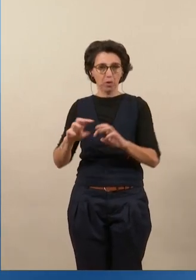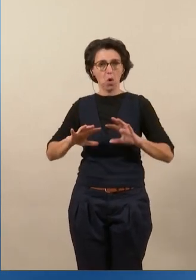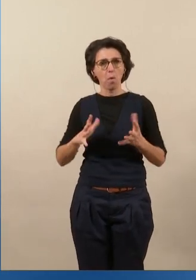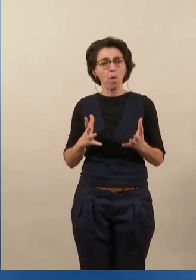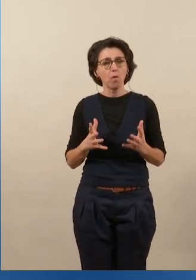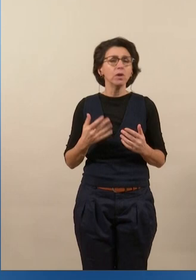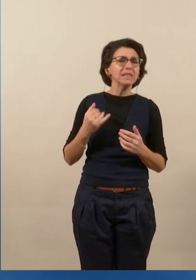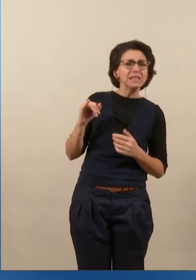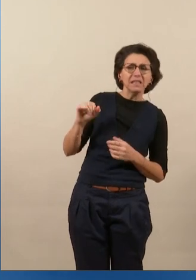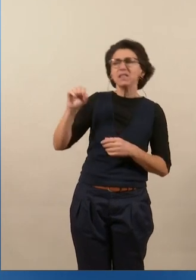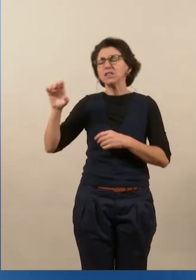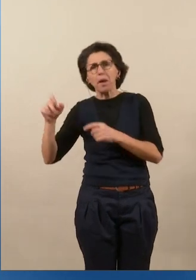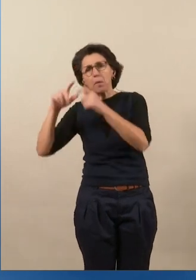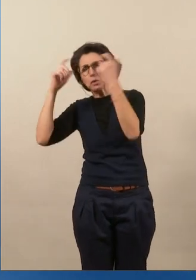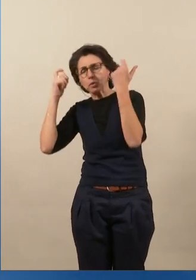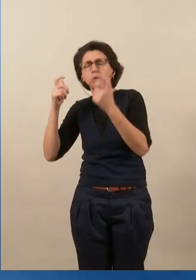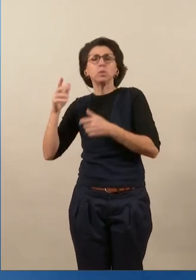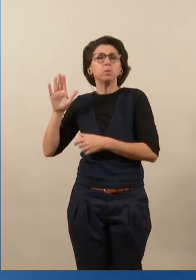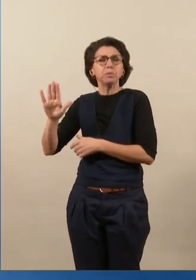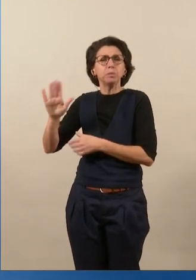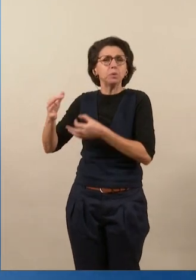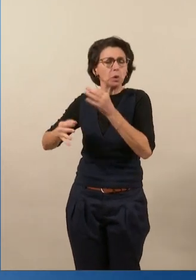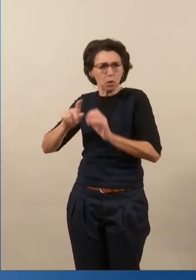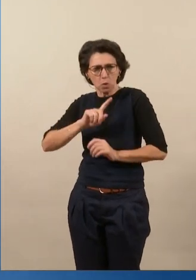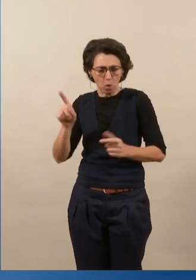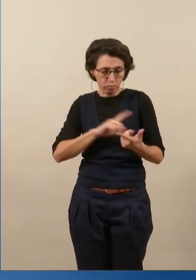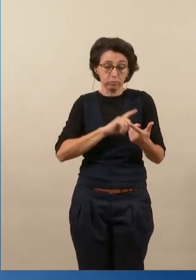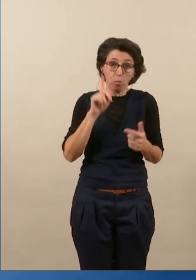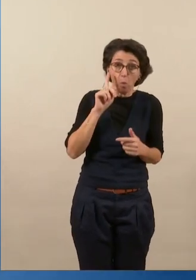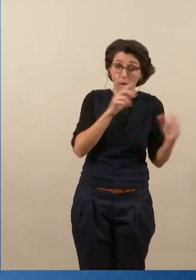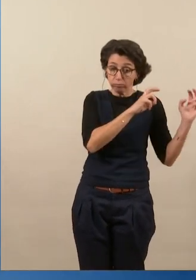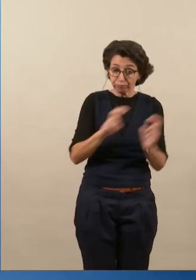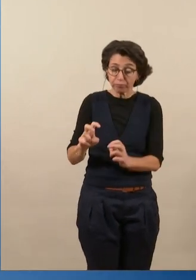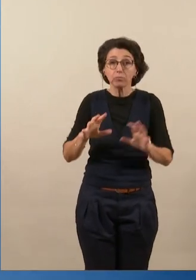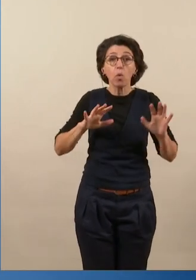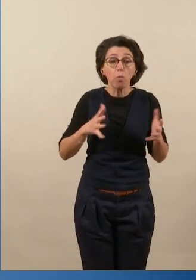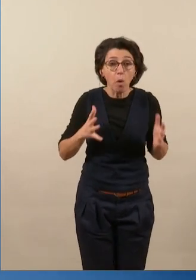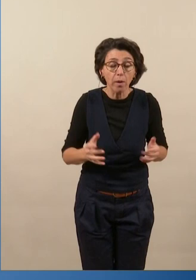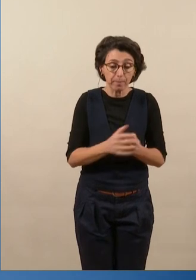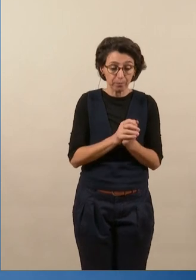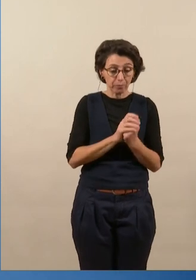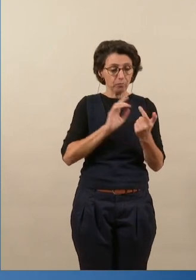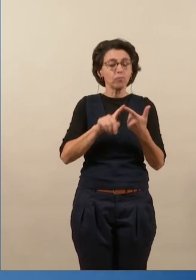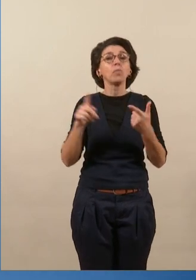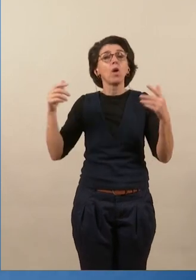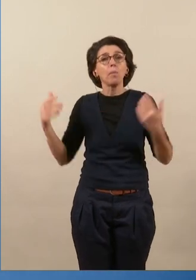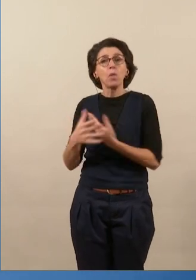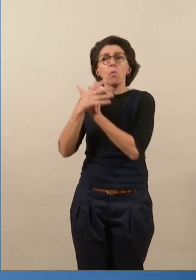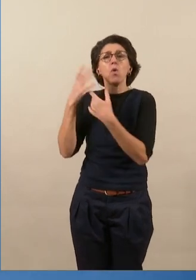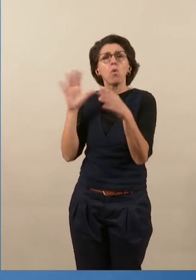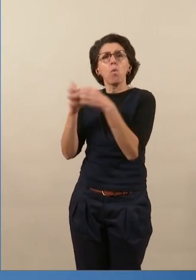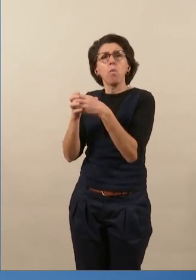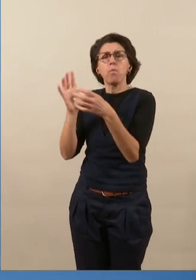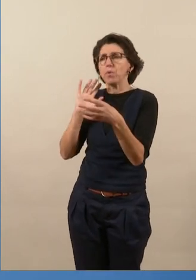juridique et donc pourquoi lorsqu'on fait partie d'une majorité à la métropole parce que là aussi c'est choquant on se met pas d'accord ça